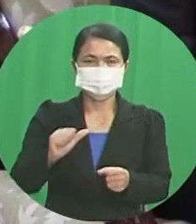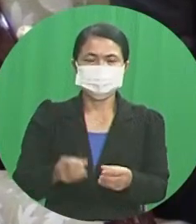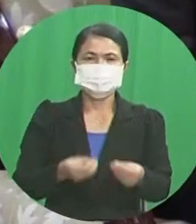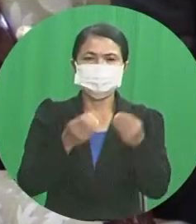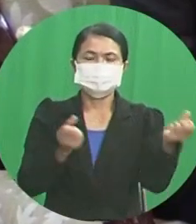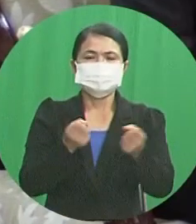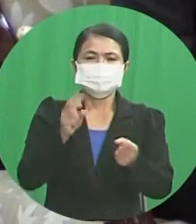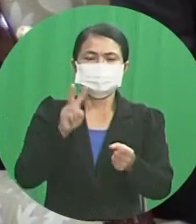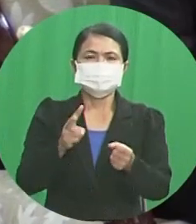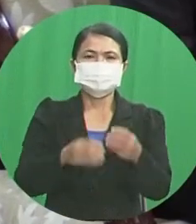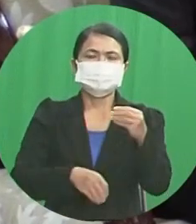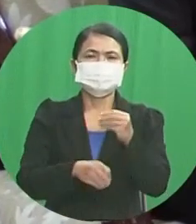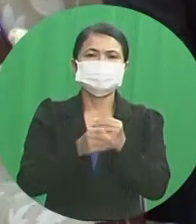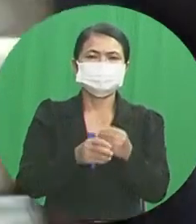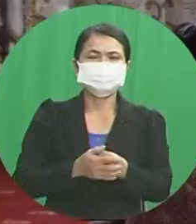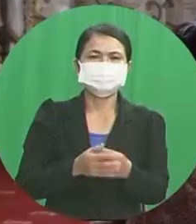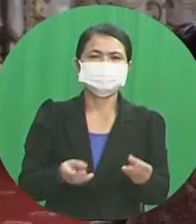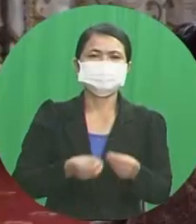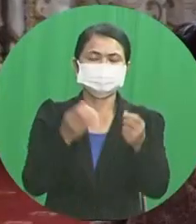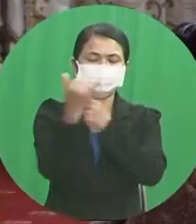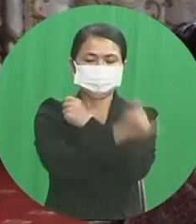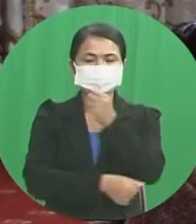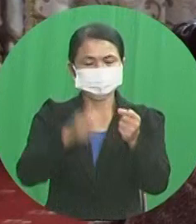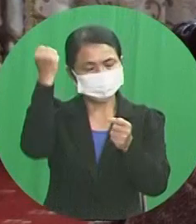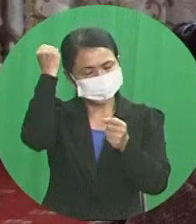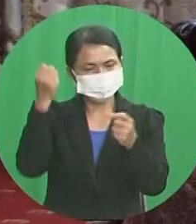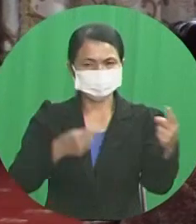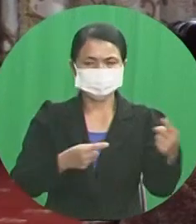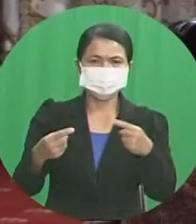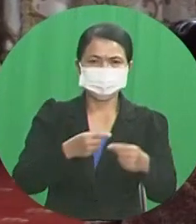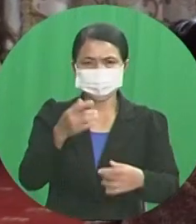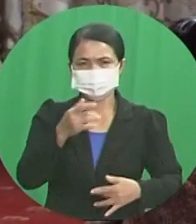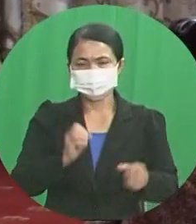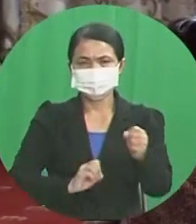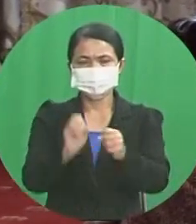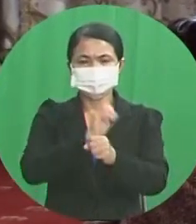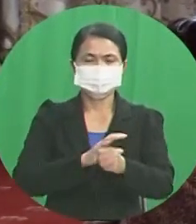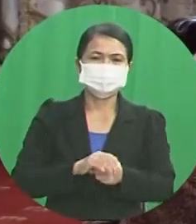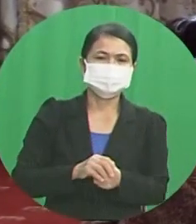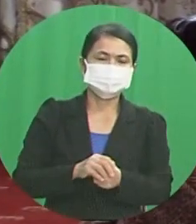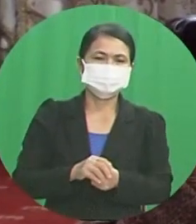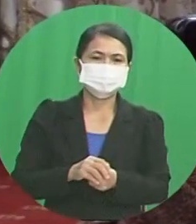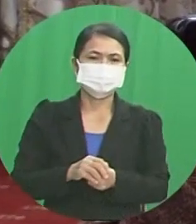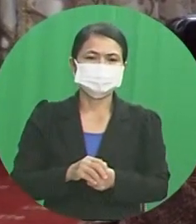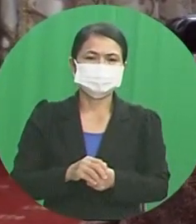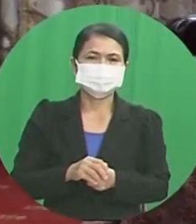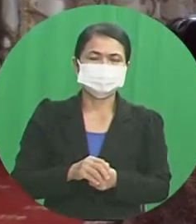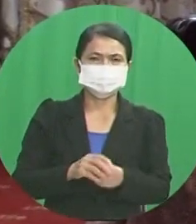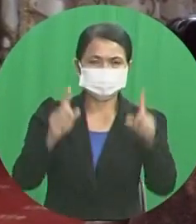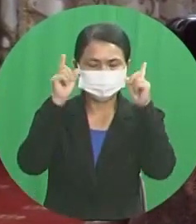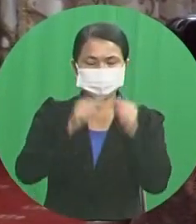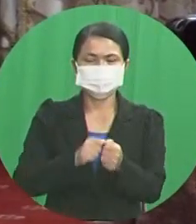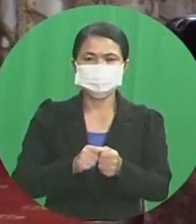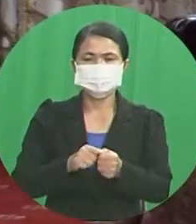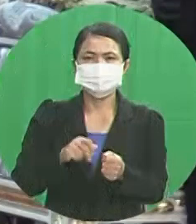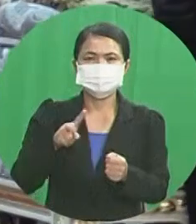ថយន្ត2គ្រឿងថែមទៀតជូនដល់ប្រទេសឡាវក្នុងការប្រយុទ្ធប្រឆាំងនឹងកូវីដ -19 ឯកឧត្តមផន